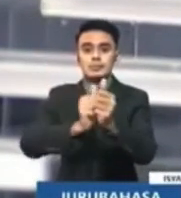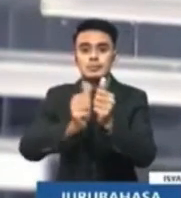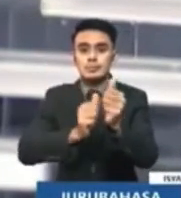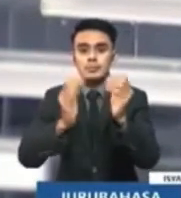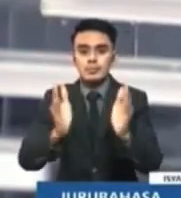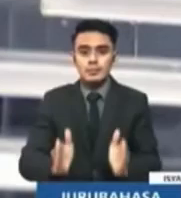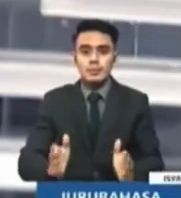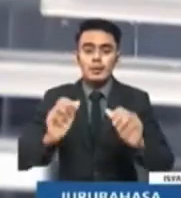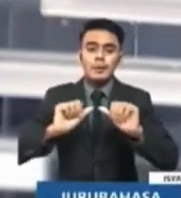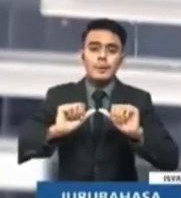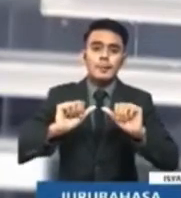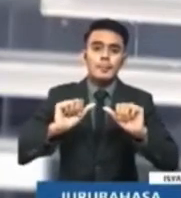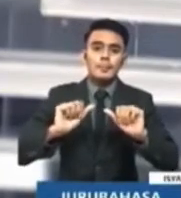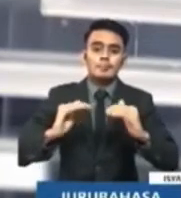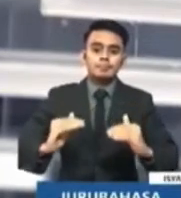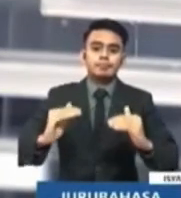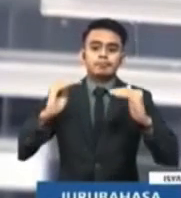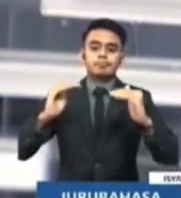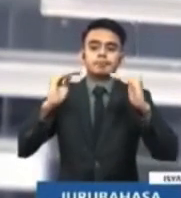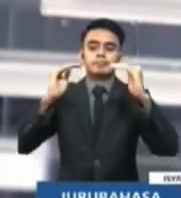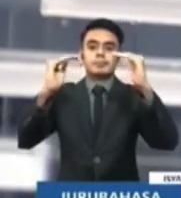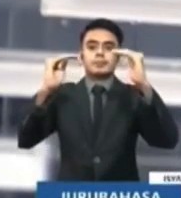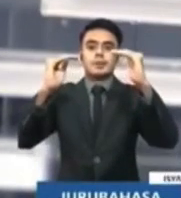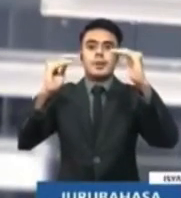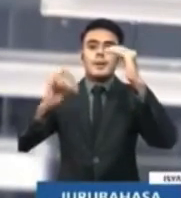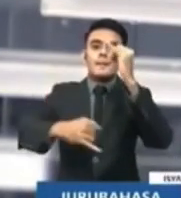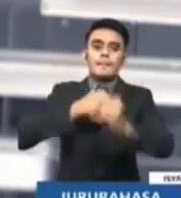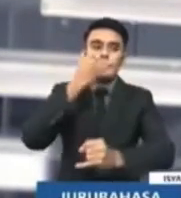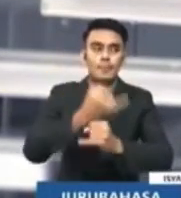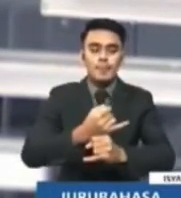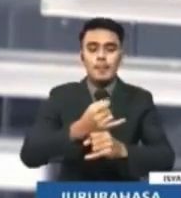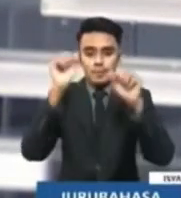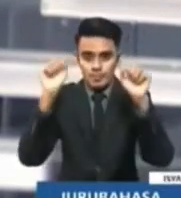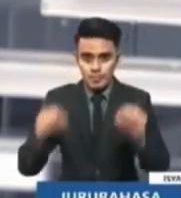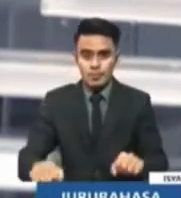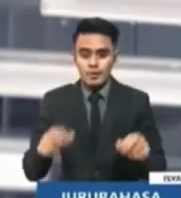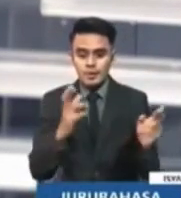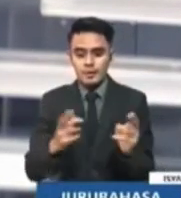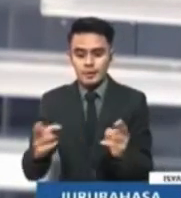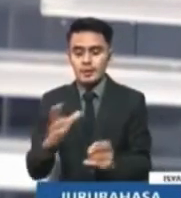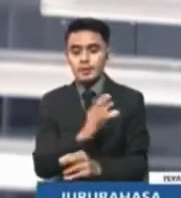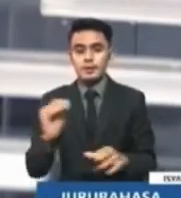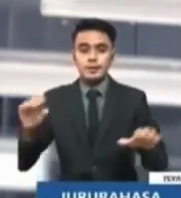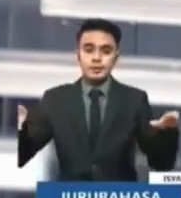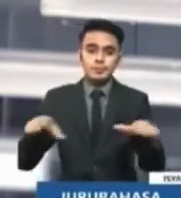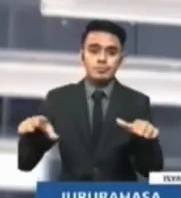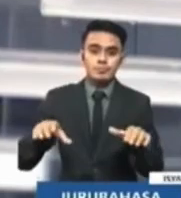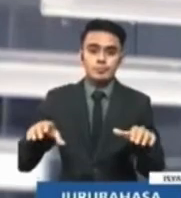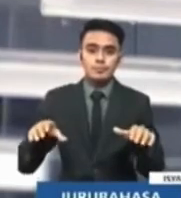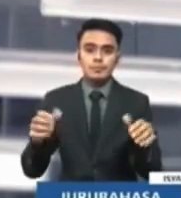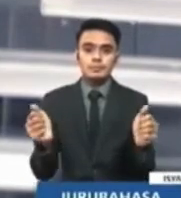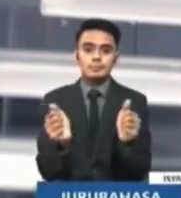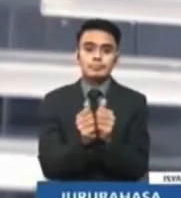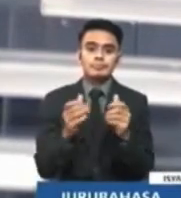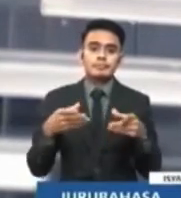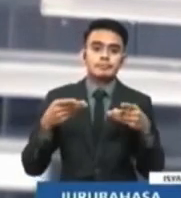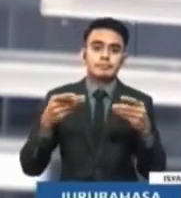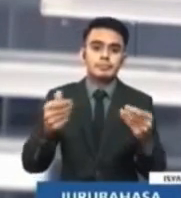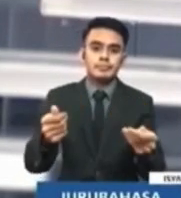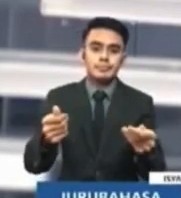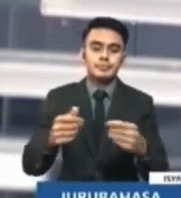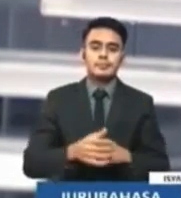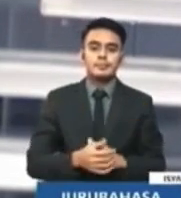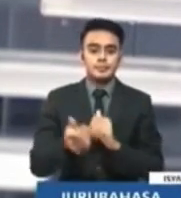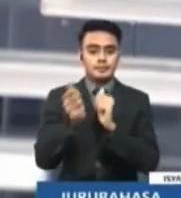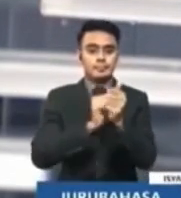dari peringkat akar umbi sehingga peringkat antarabangsa dapat dirancang dan dilaksanakan dengan licin.